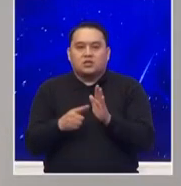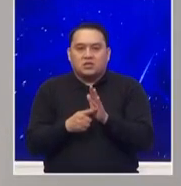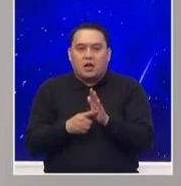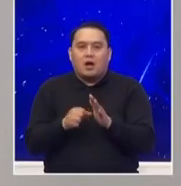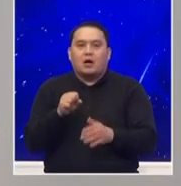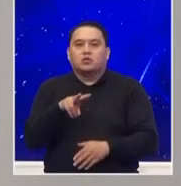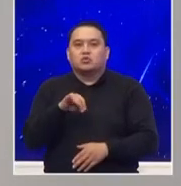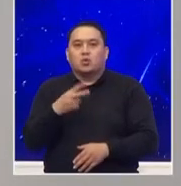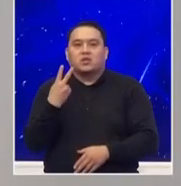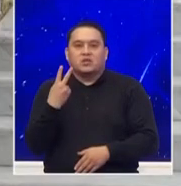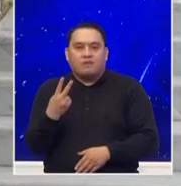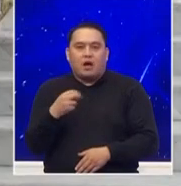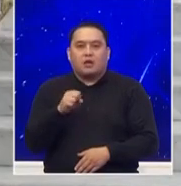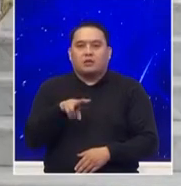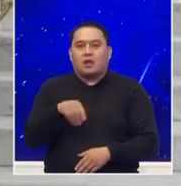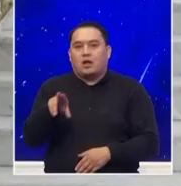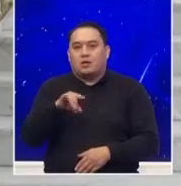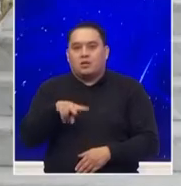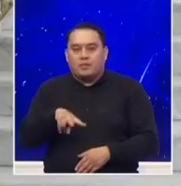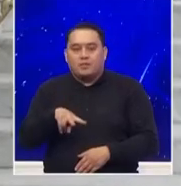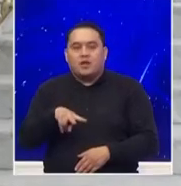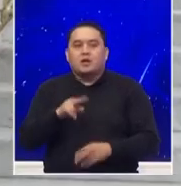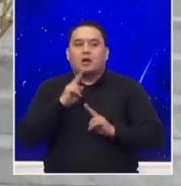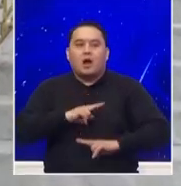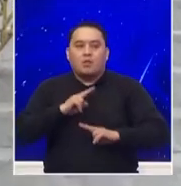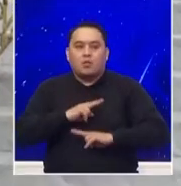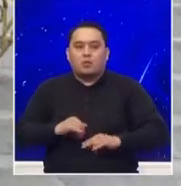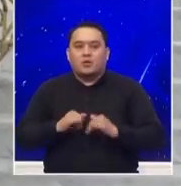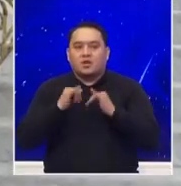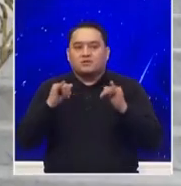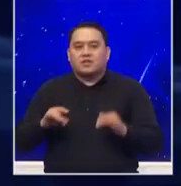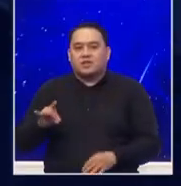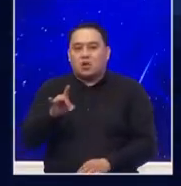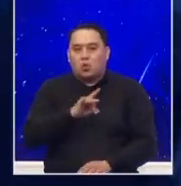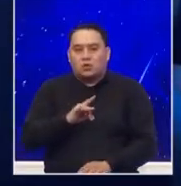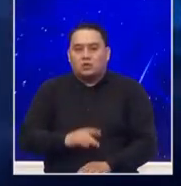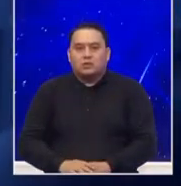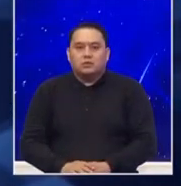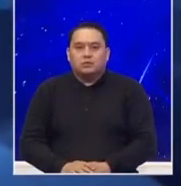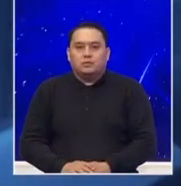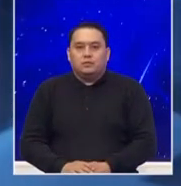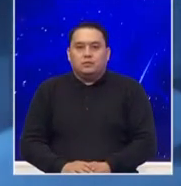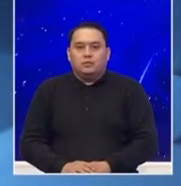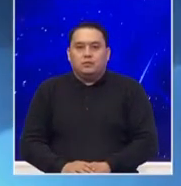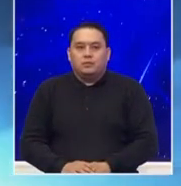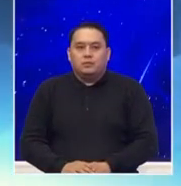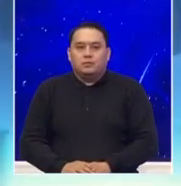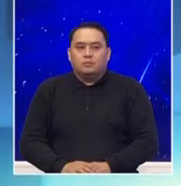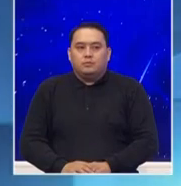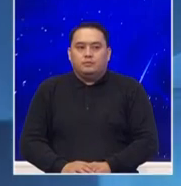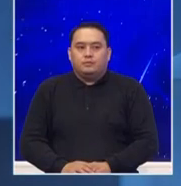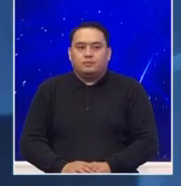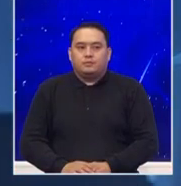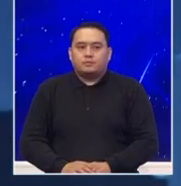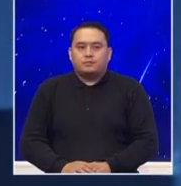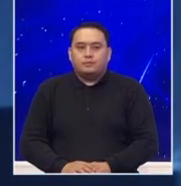партии Ак-Жол и 2 партии Адал. Все они намерены работать на процветание региона. Назгуль Бошанжа, Аслан Шенгенже, Нуржан Муканов,